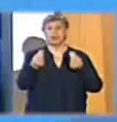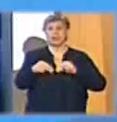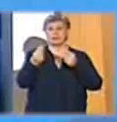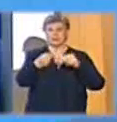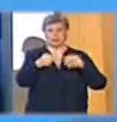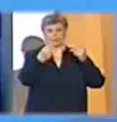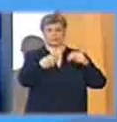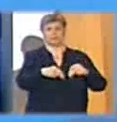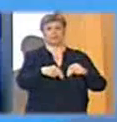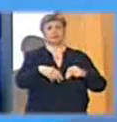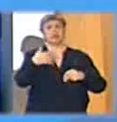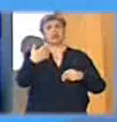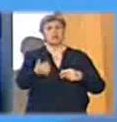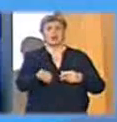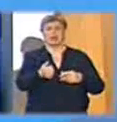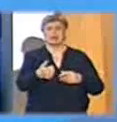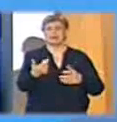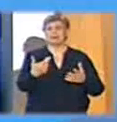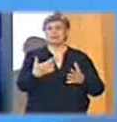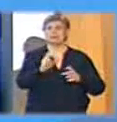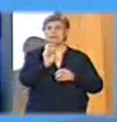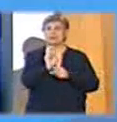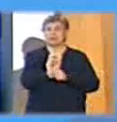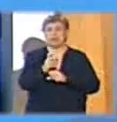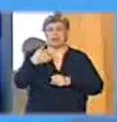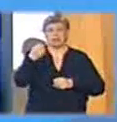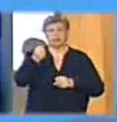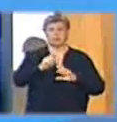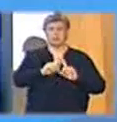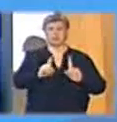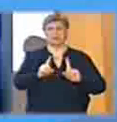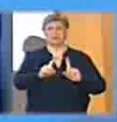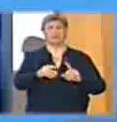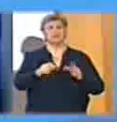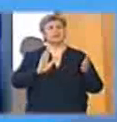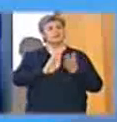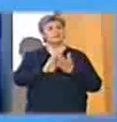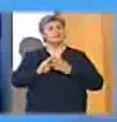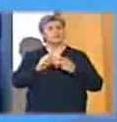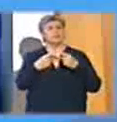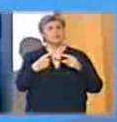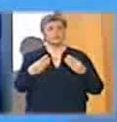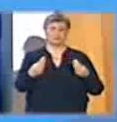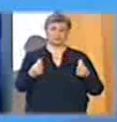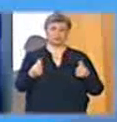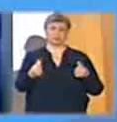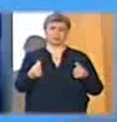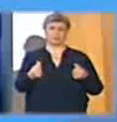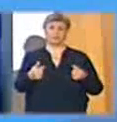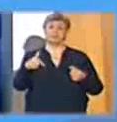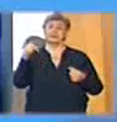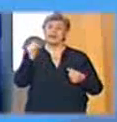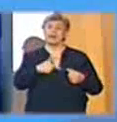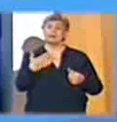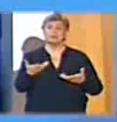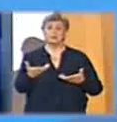ζητήματα, να μπορέσουν να αντιμετωπιστούν με ένα διαφορετικό τρόπο. Επομένως, έχει μεγάλη σχέση